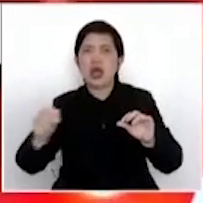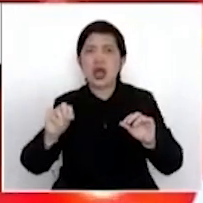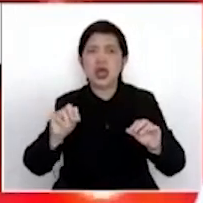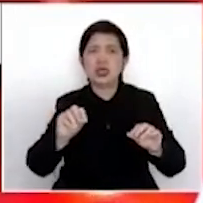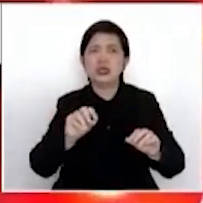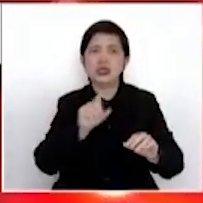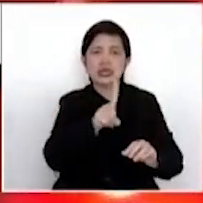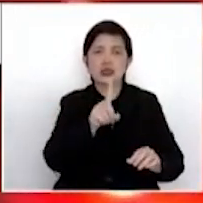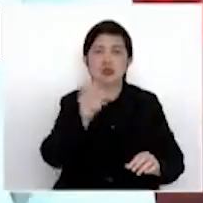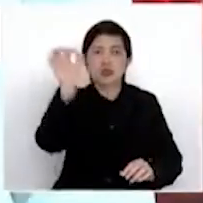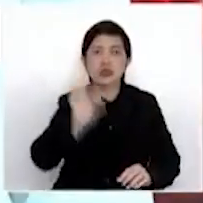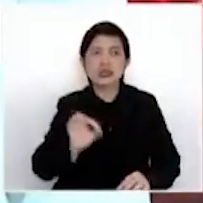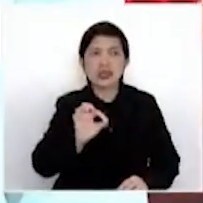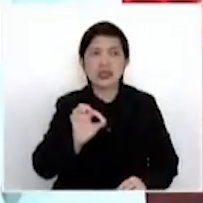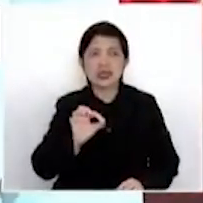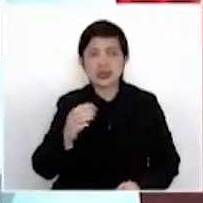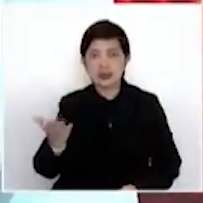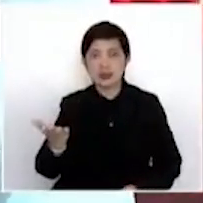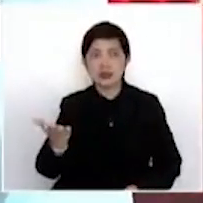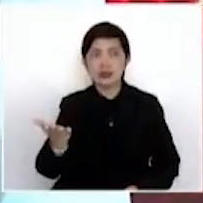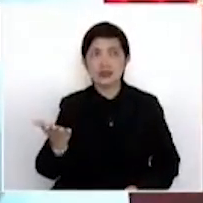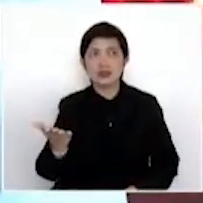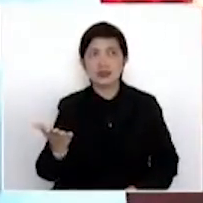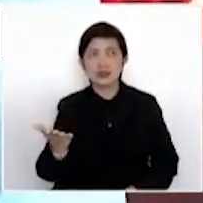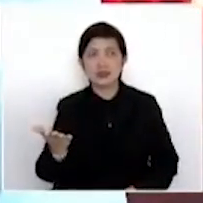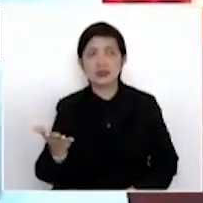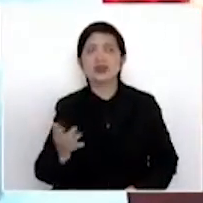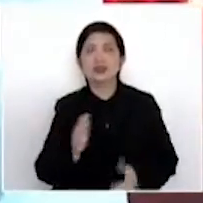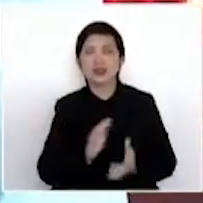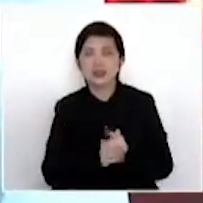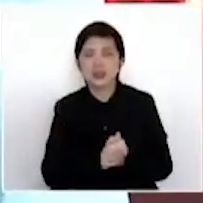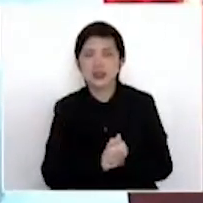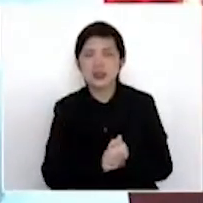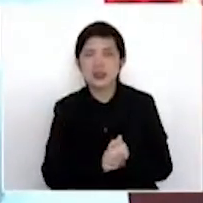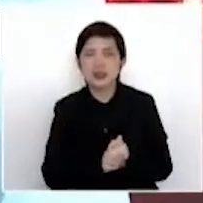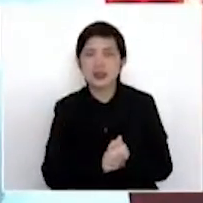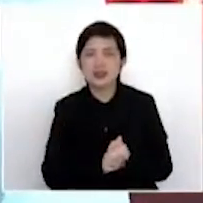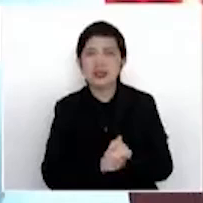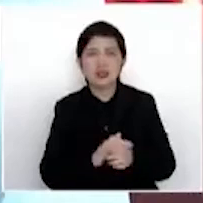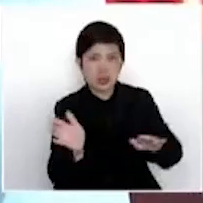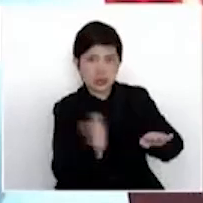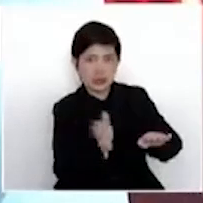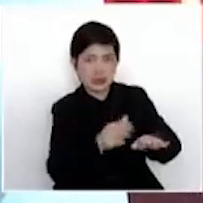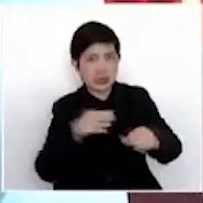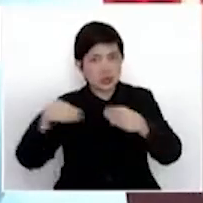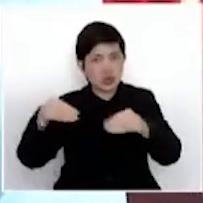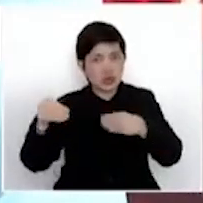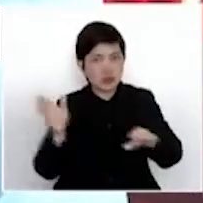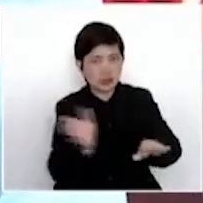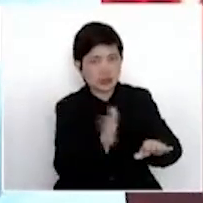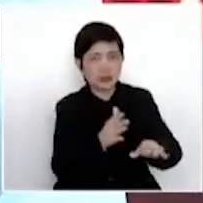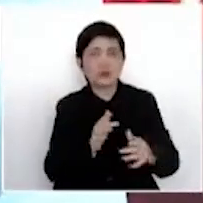tinggal 1% dan kemudian termasuk yang eh di pinggir jalan untuk